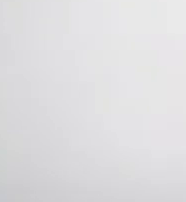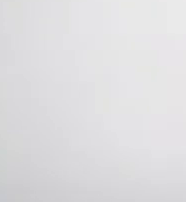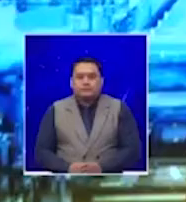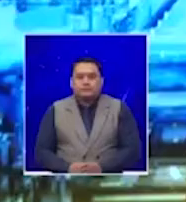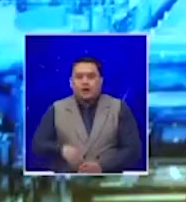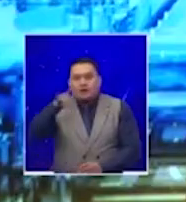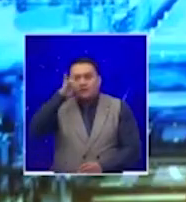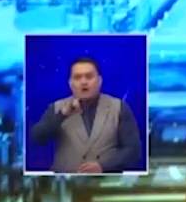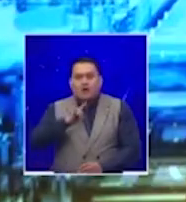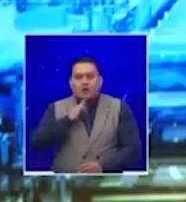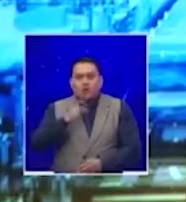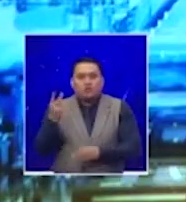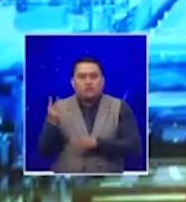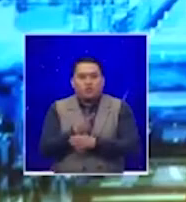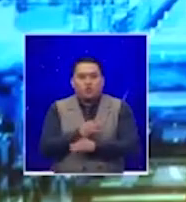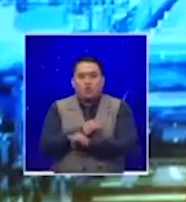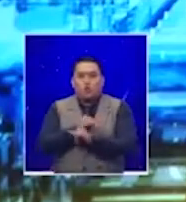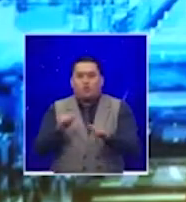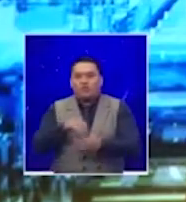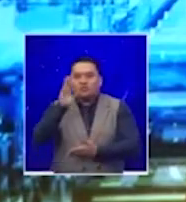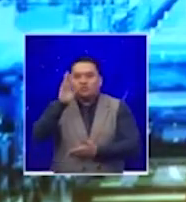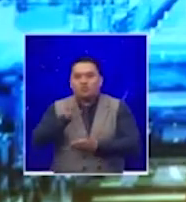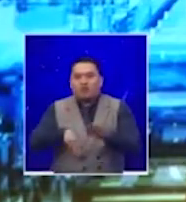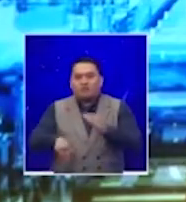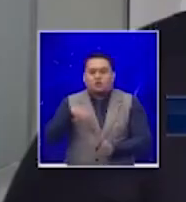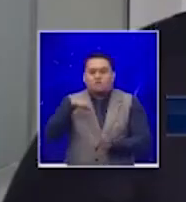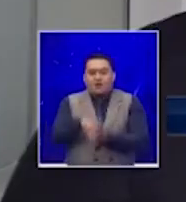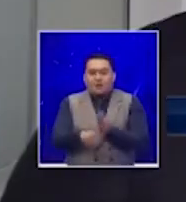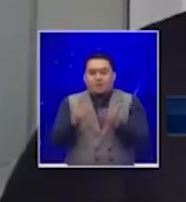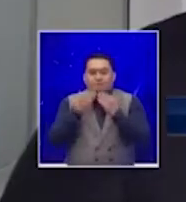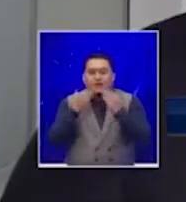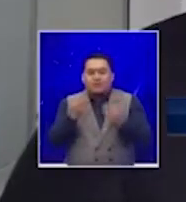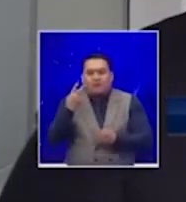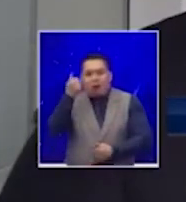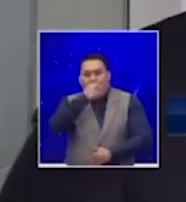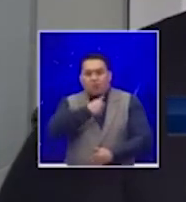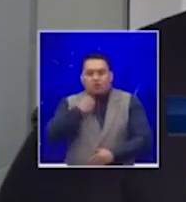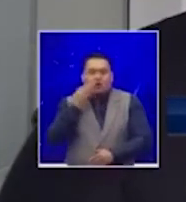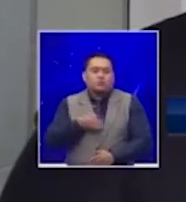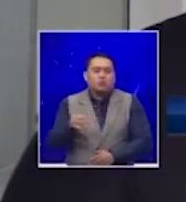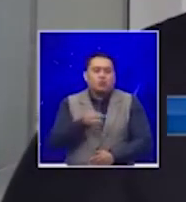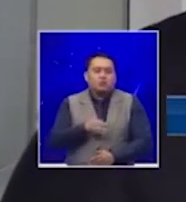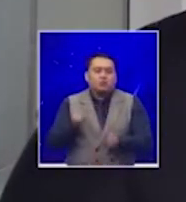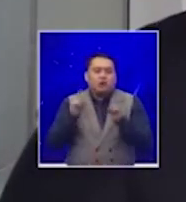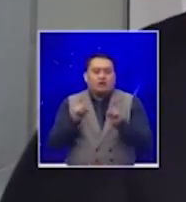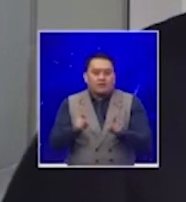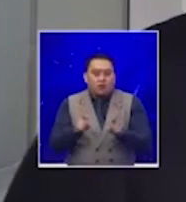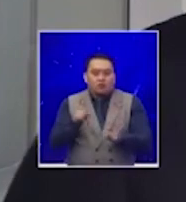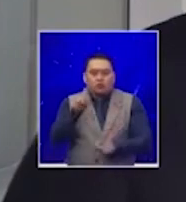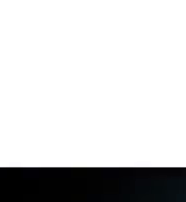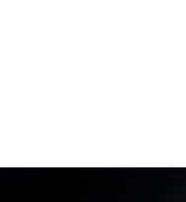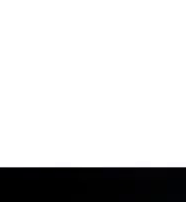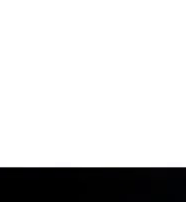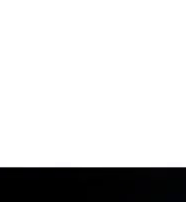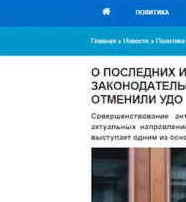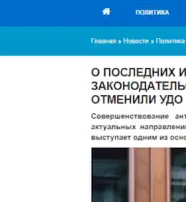департамент обращается. В Казахстане вдвое увеличили размер штрафов за взятки. Последние два года в Алматинской области было зарегистрировано... Авторские новостные